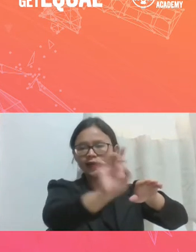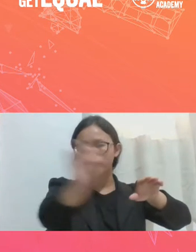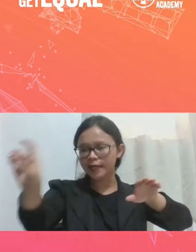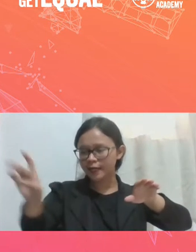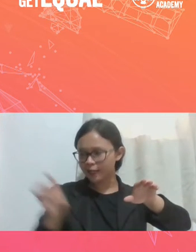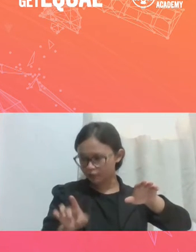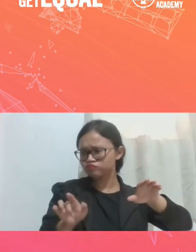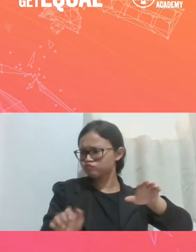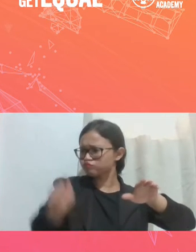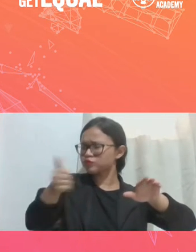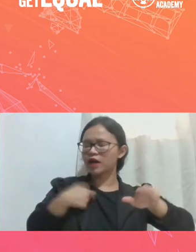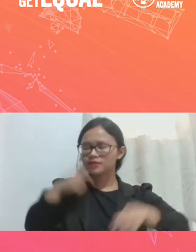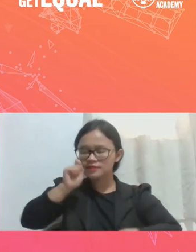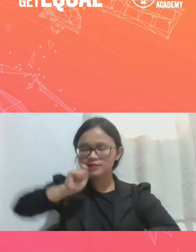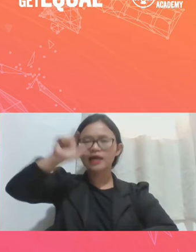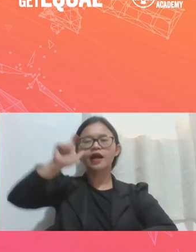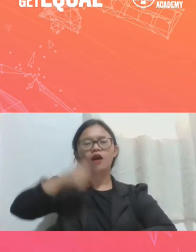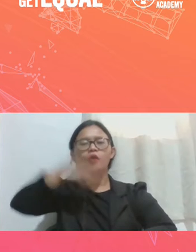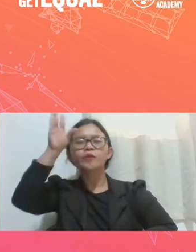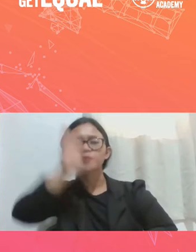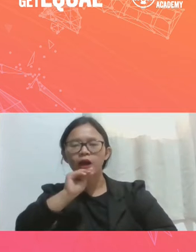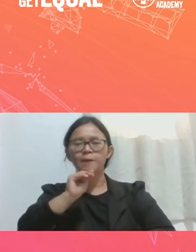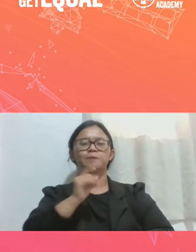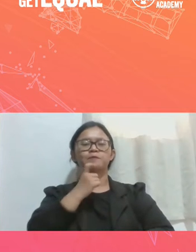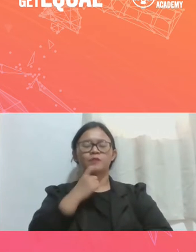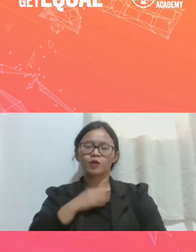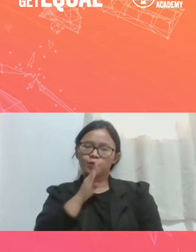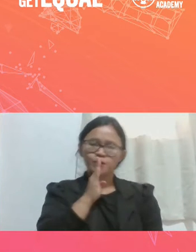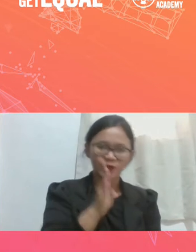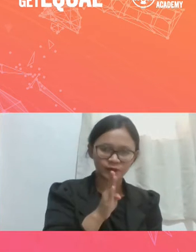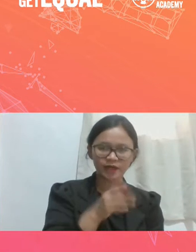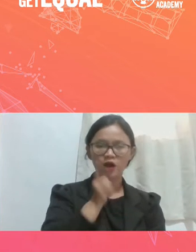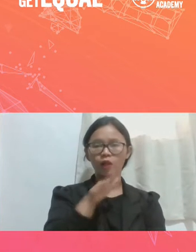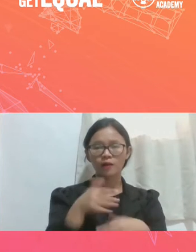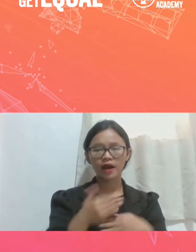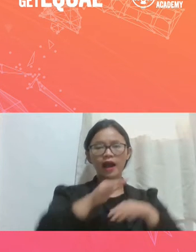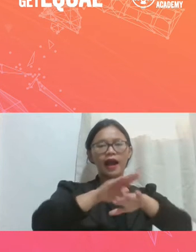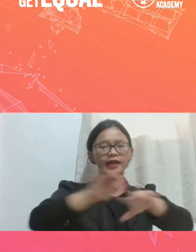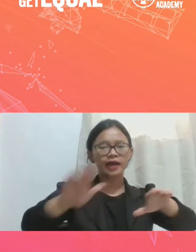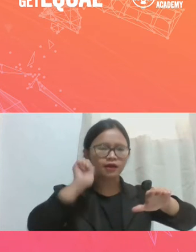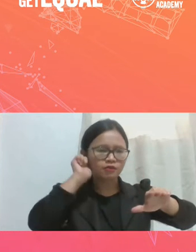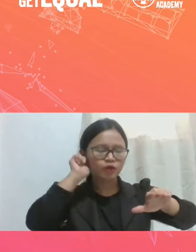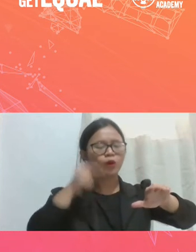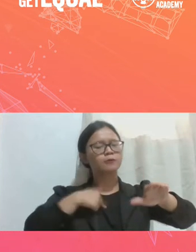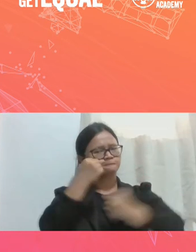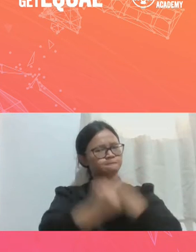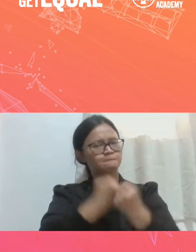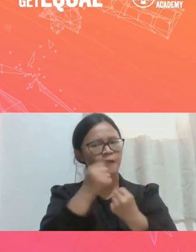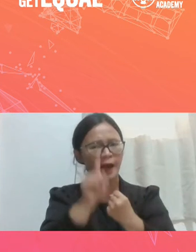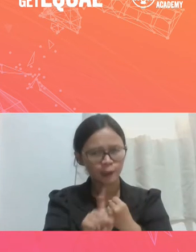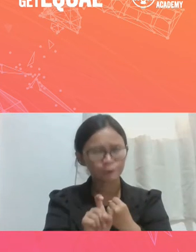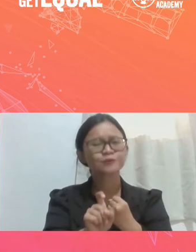untuk mendorong kesadaran dan komitmen terhadap kemajuan bagi anak perempuan. Sejalan dengan agenda kampanye